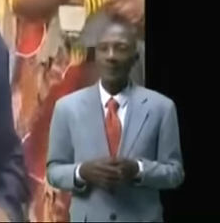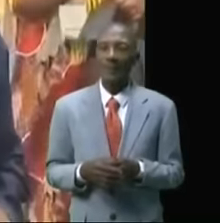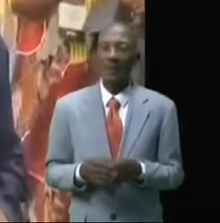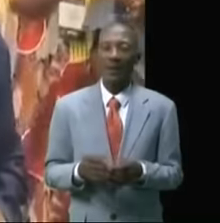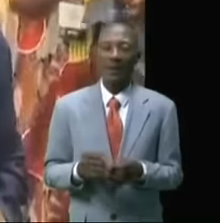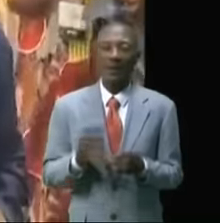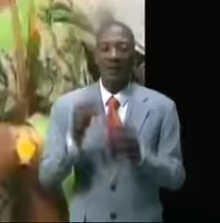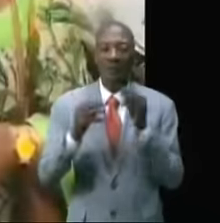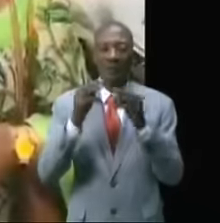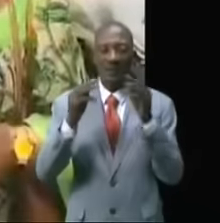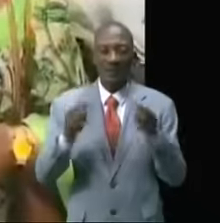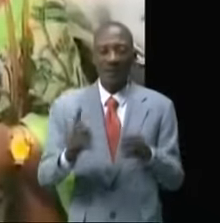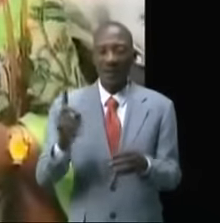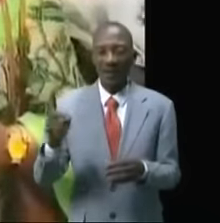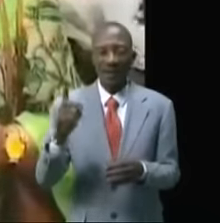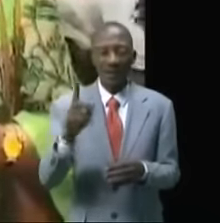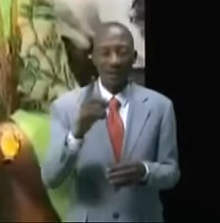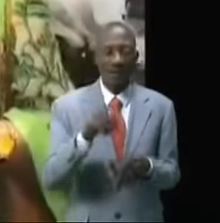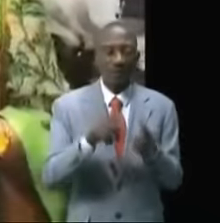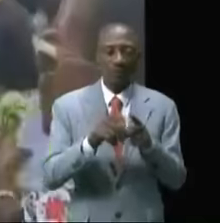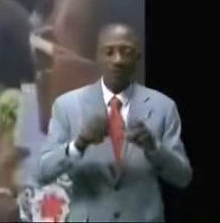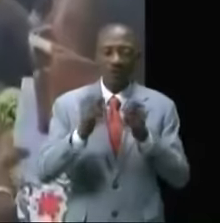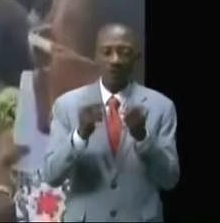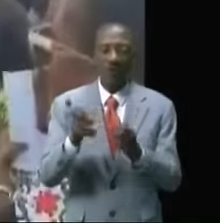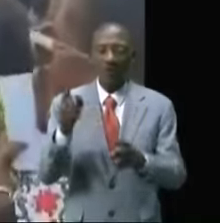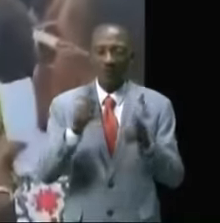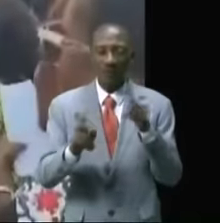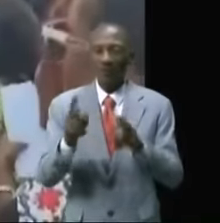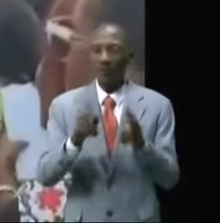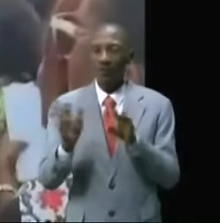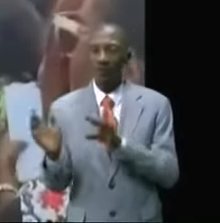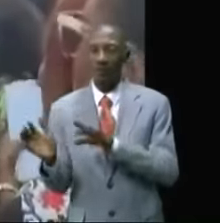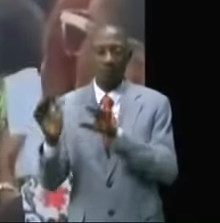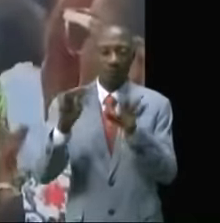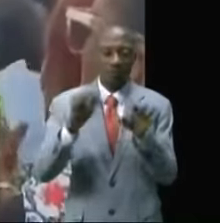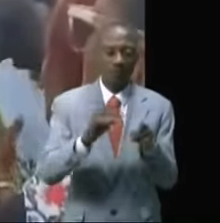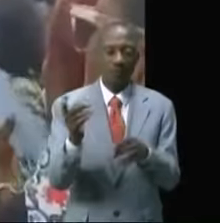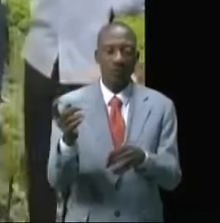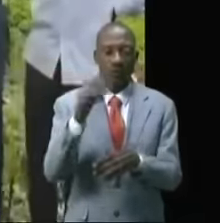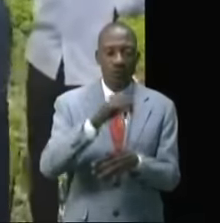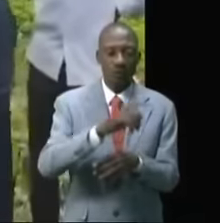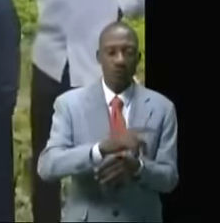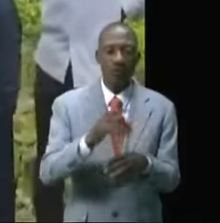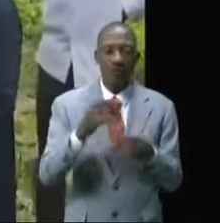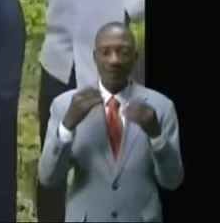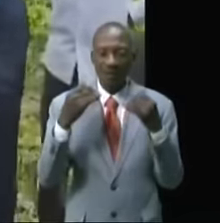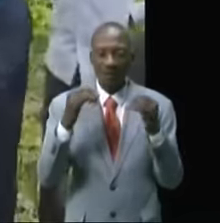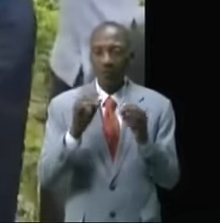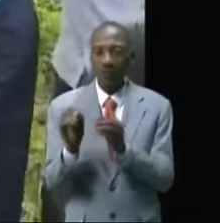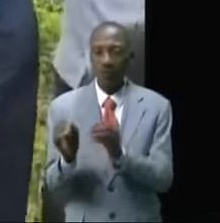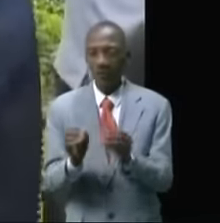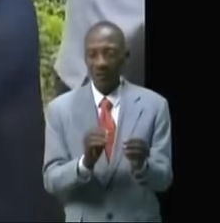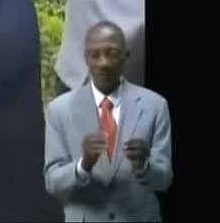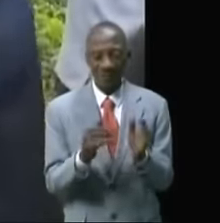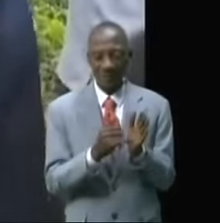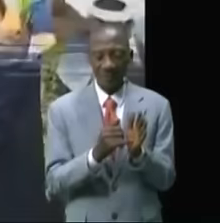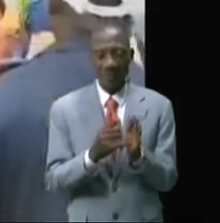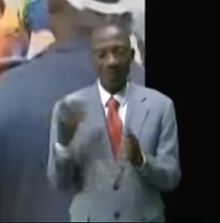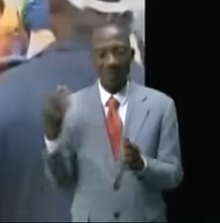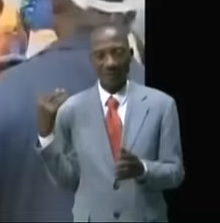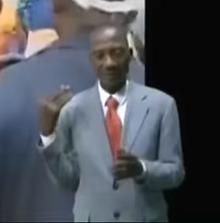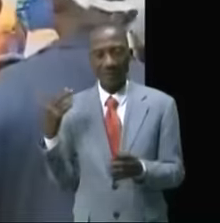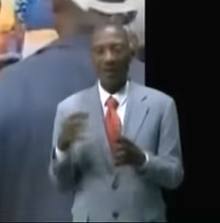entreprises publiques ont répondu présentes à cette journée d'information organisée ce mardi 2 avril 2024 par